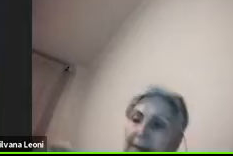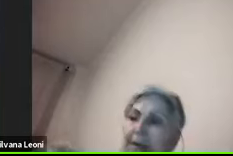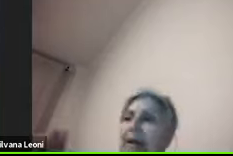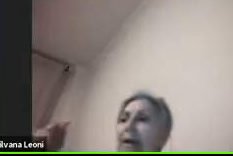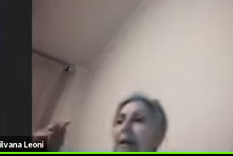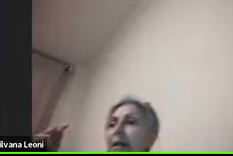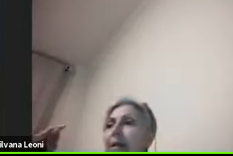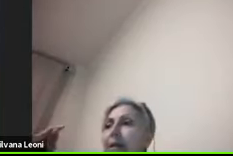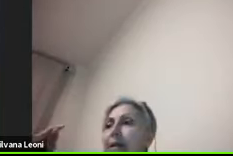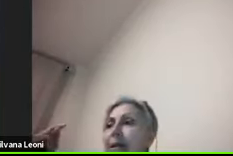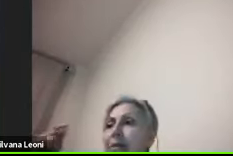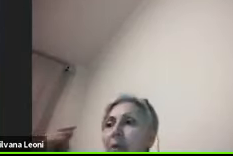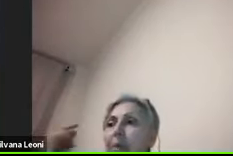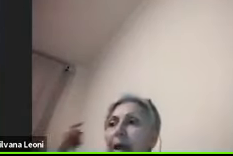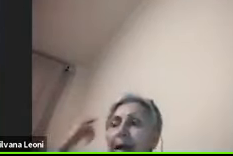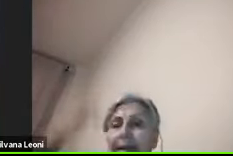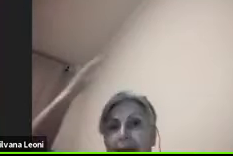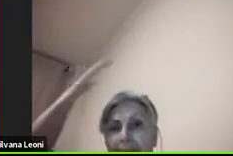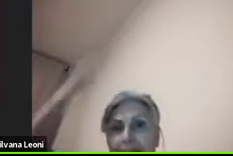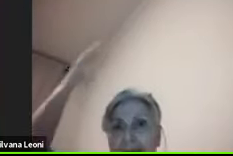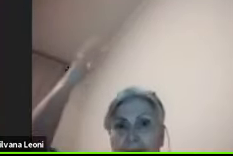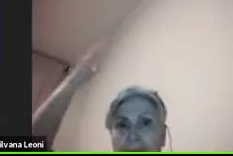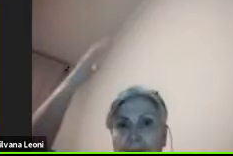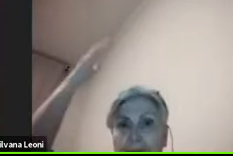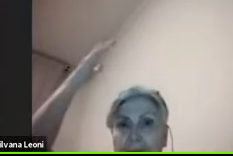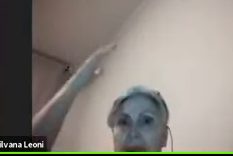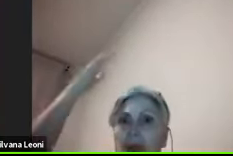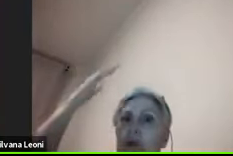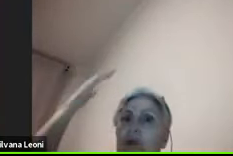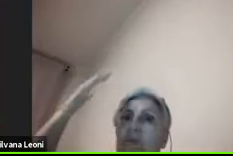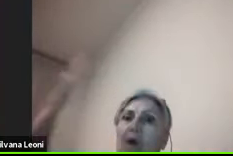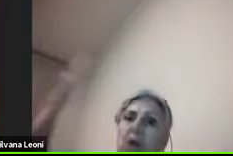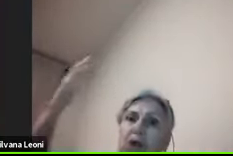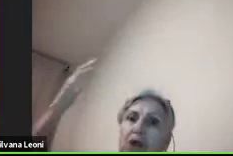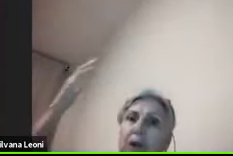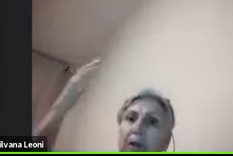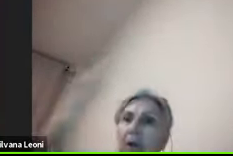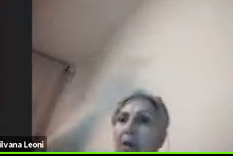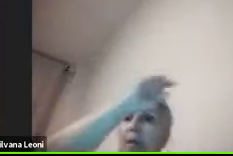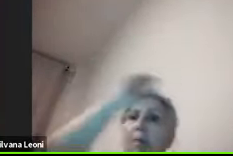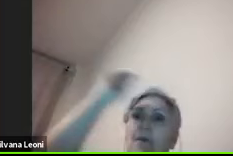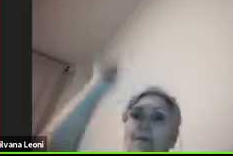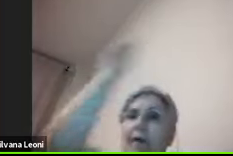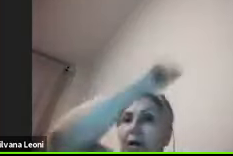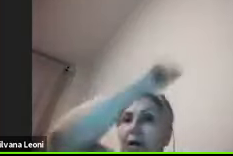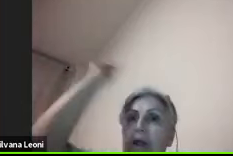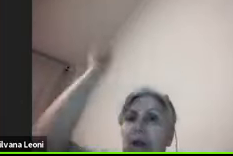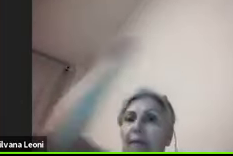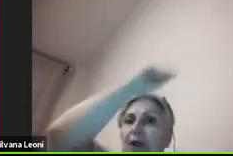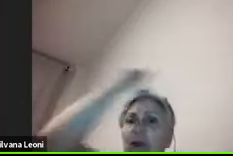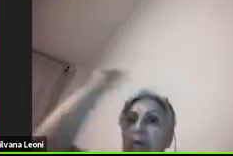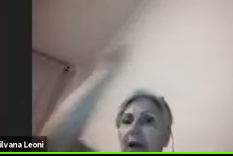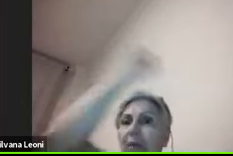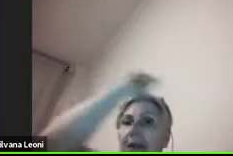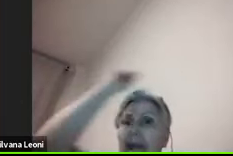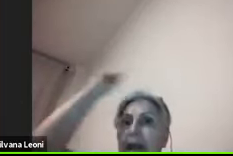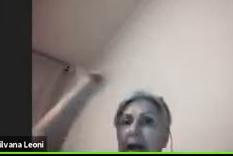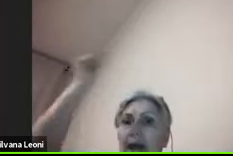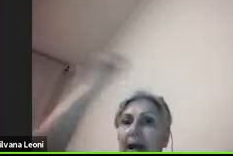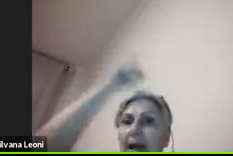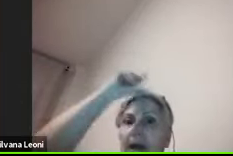in tanti, da sopra la testa gli è uscito un vortice. Proprio un vortice che